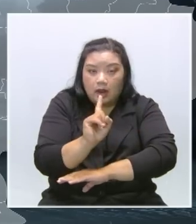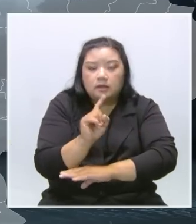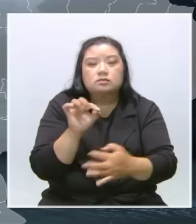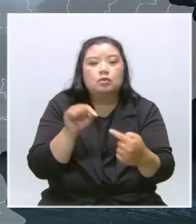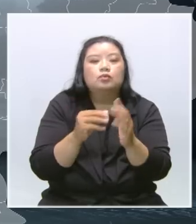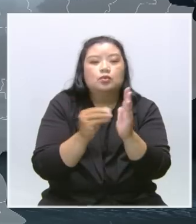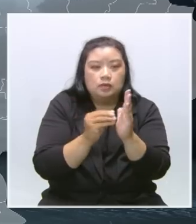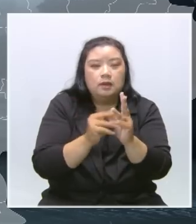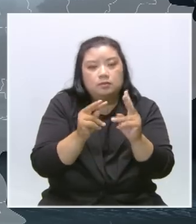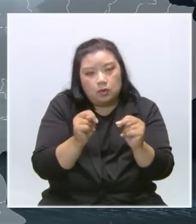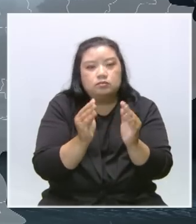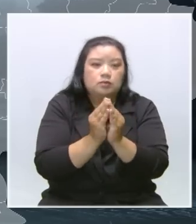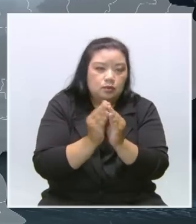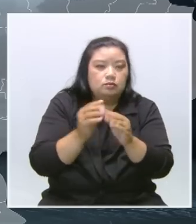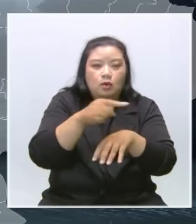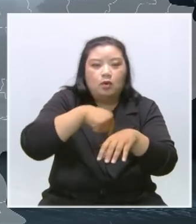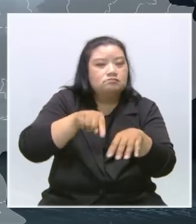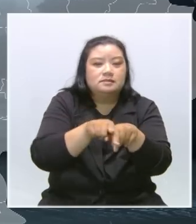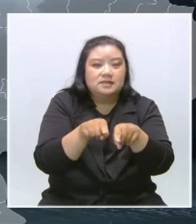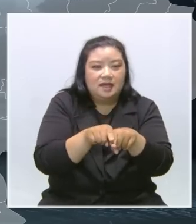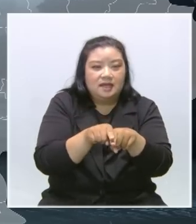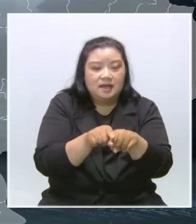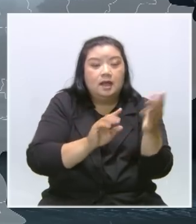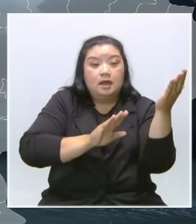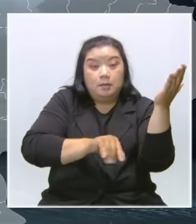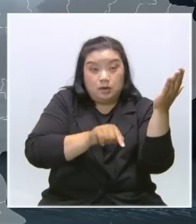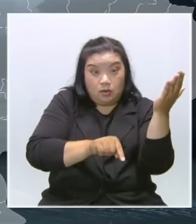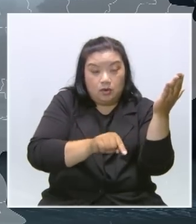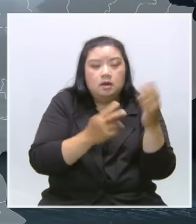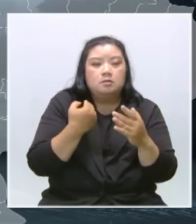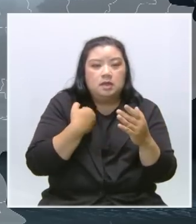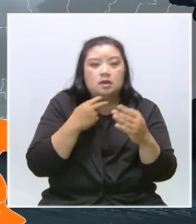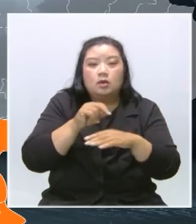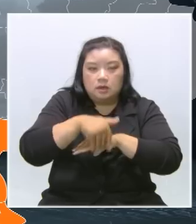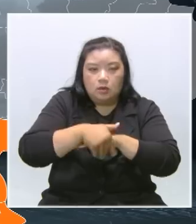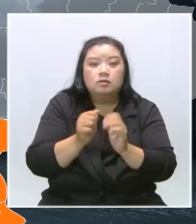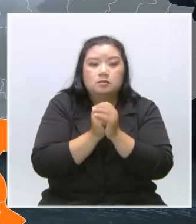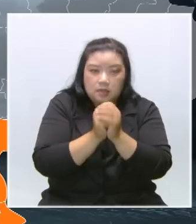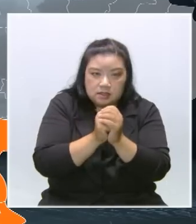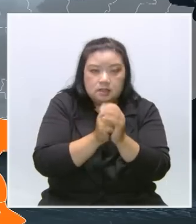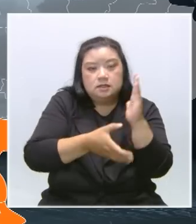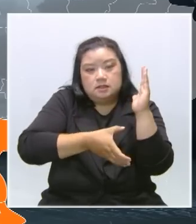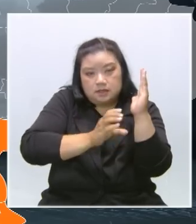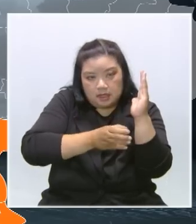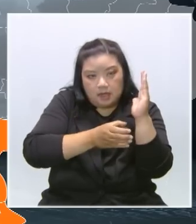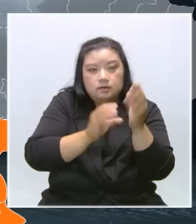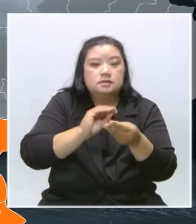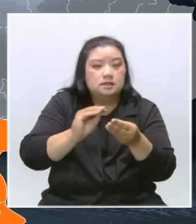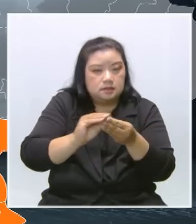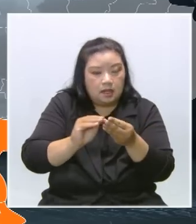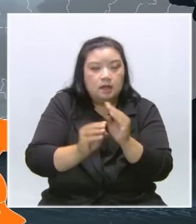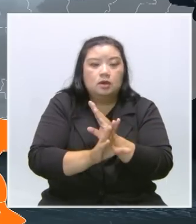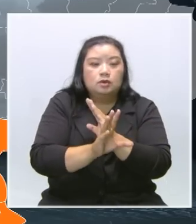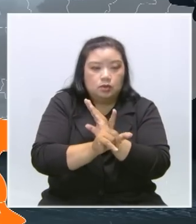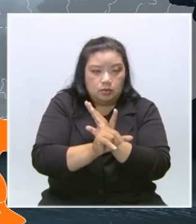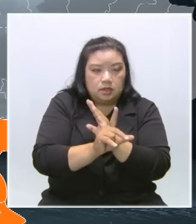เทพหานครและปริมนทนค่ะส่วนผ้าตวันออก จงหัดนครนายก ปราจิบูรี สะแก้ว ชะเชิงเศรว